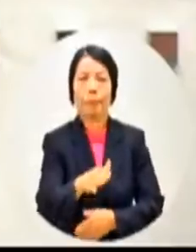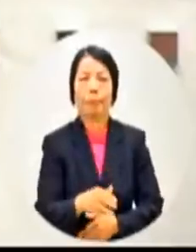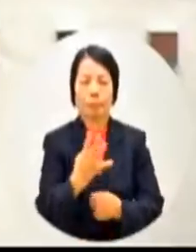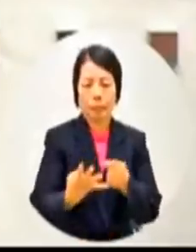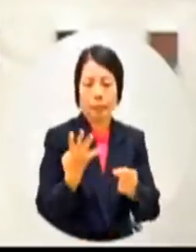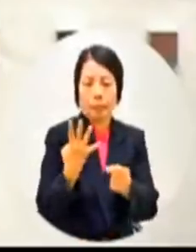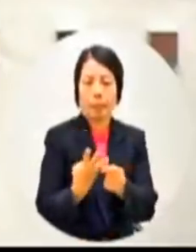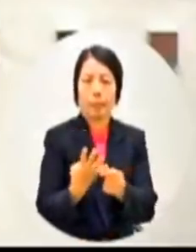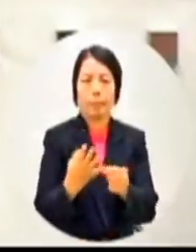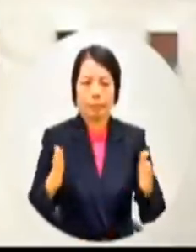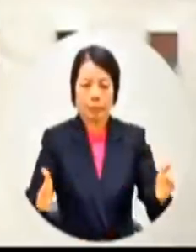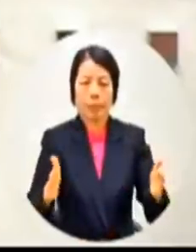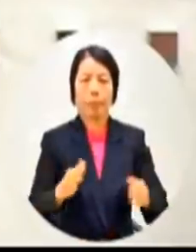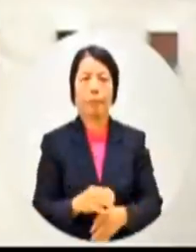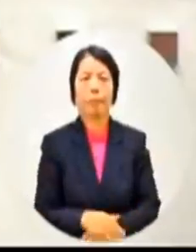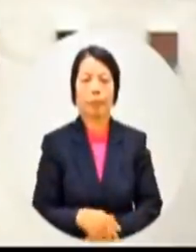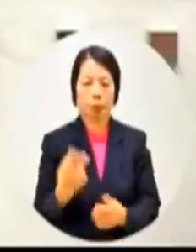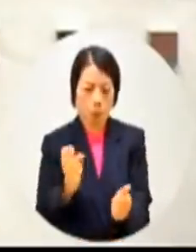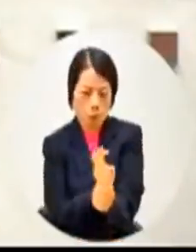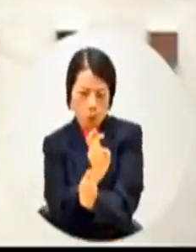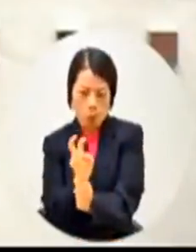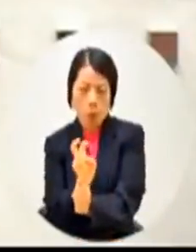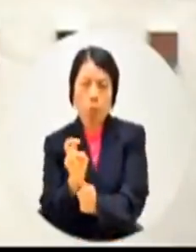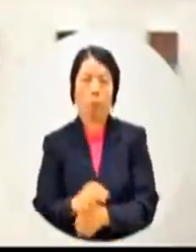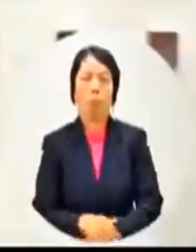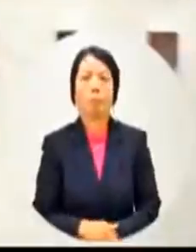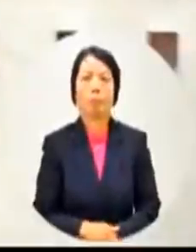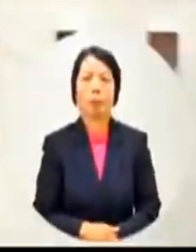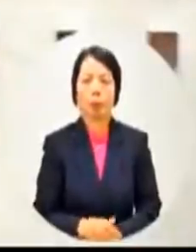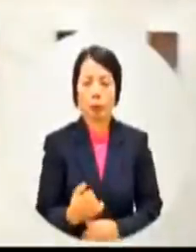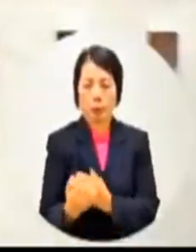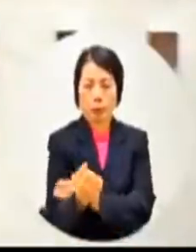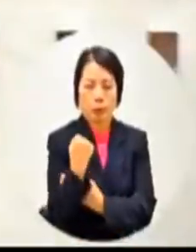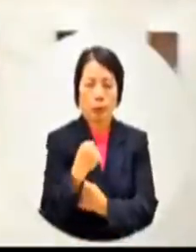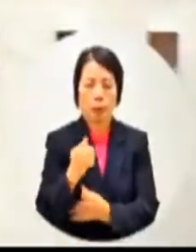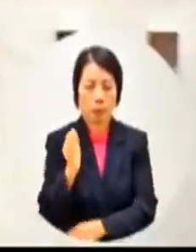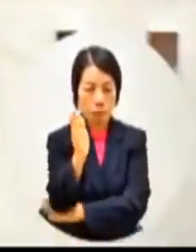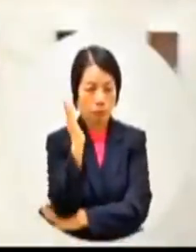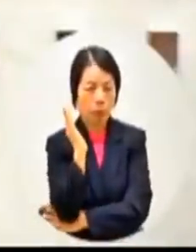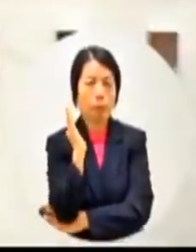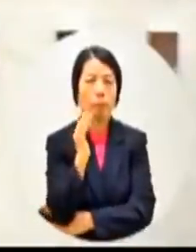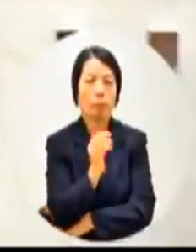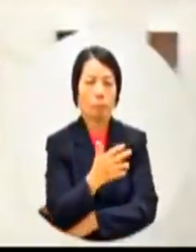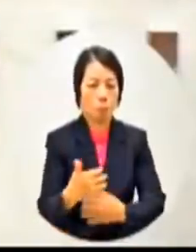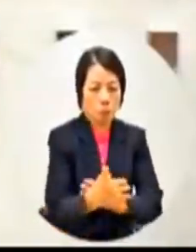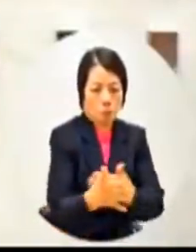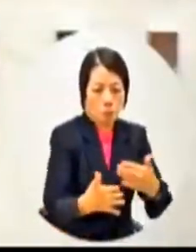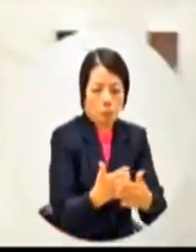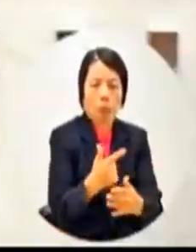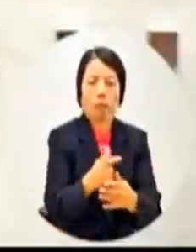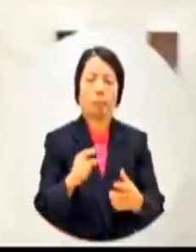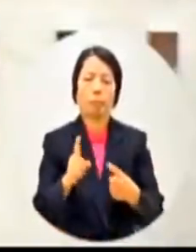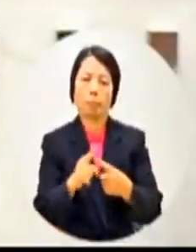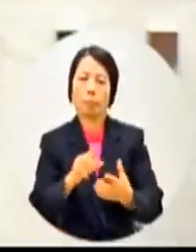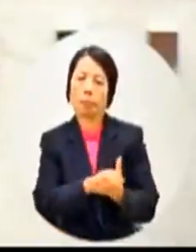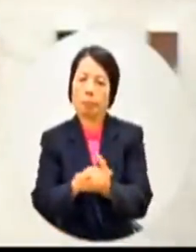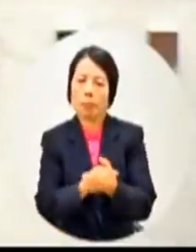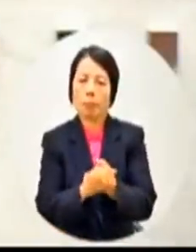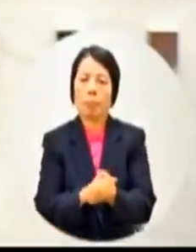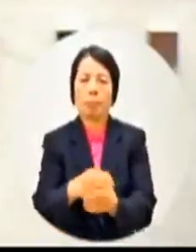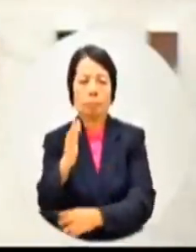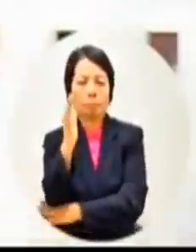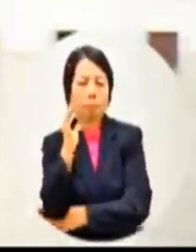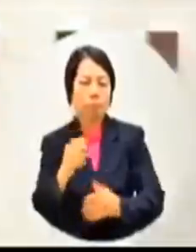下，既能达到政通人和，又能够达到府会之间合作无间，大家在严厉的监督